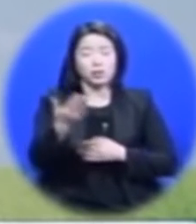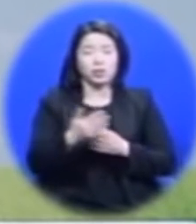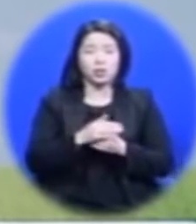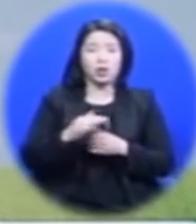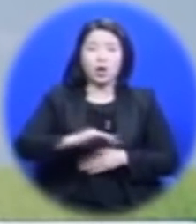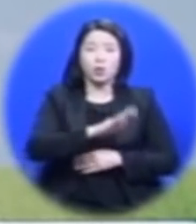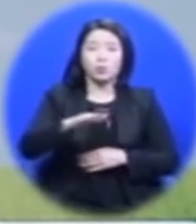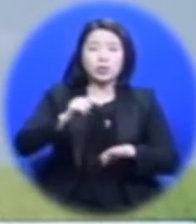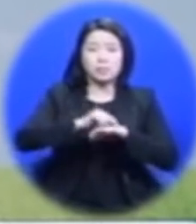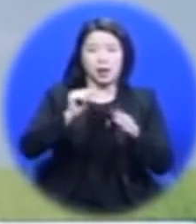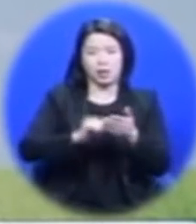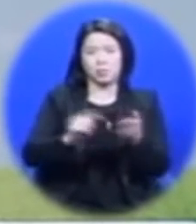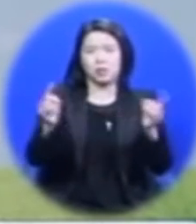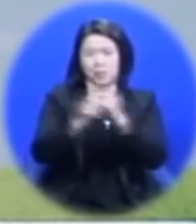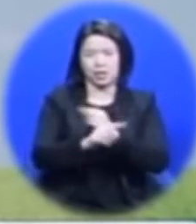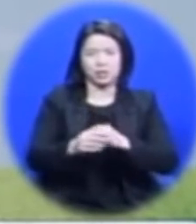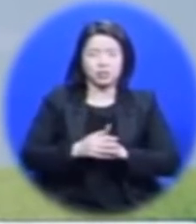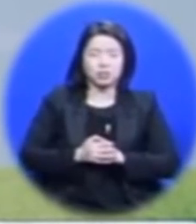마음이 달라진 거예요.